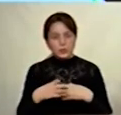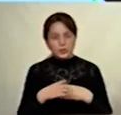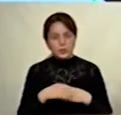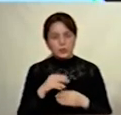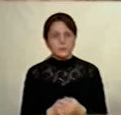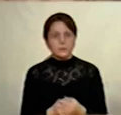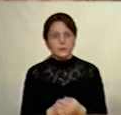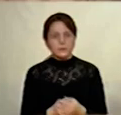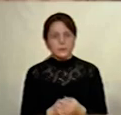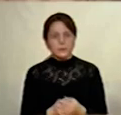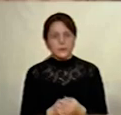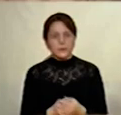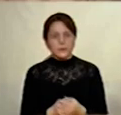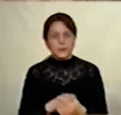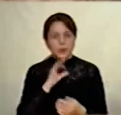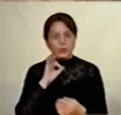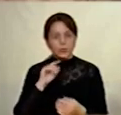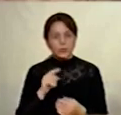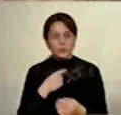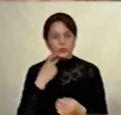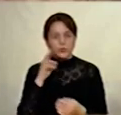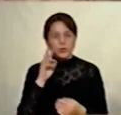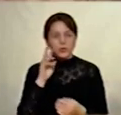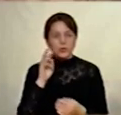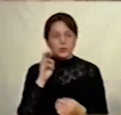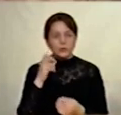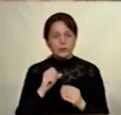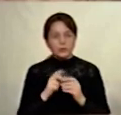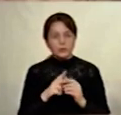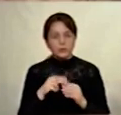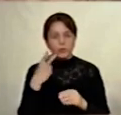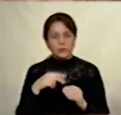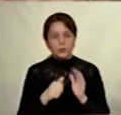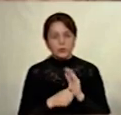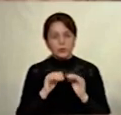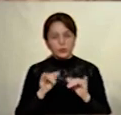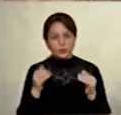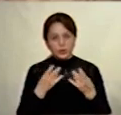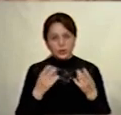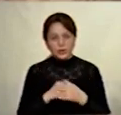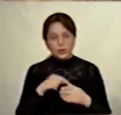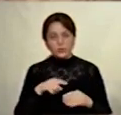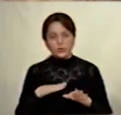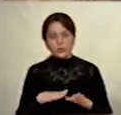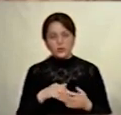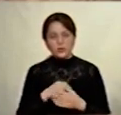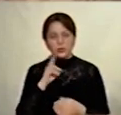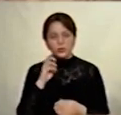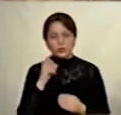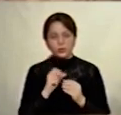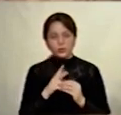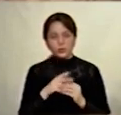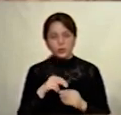doskada bajaramiz. A'si 0 bütün 1000 dan 213 ni 26 ga ko'paytirishimiz kerak. Bu yerda 213